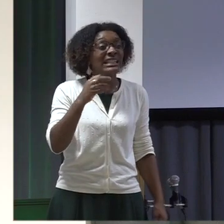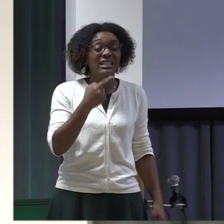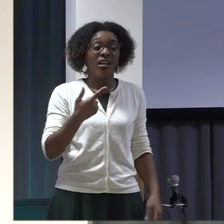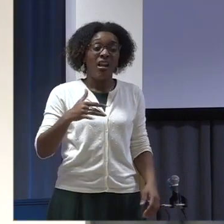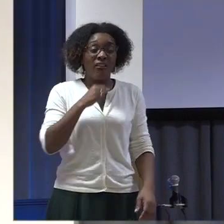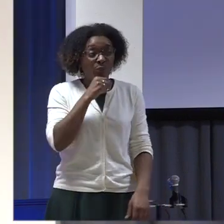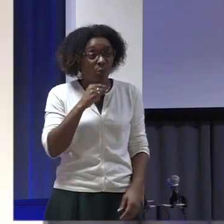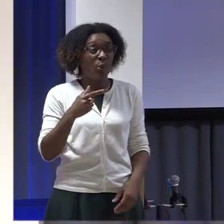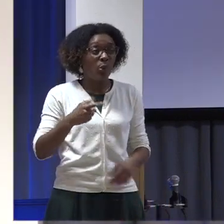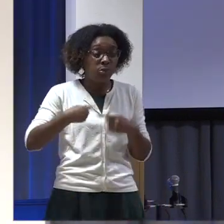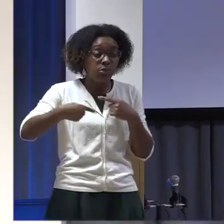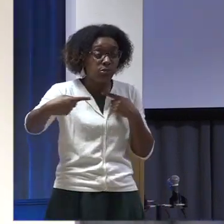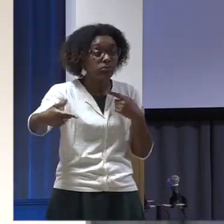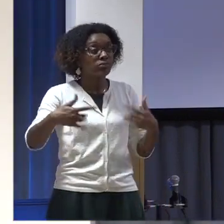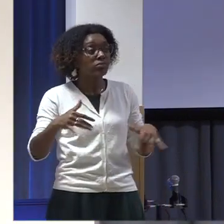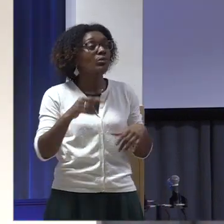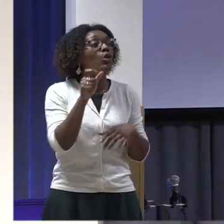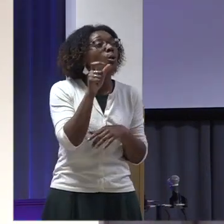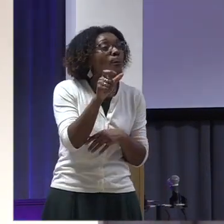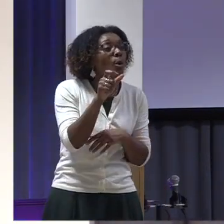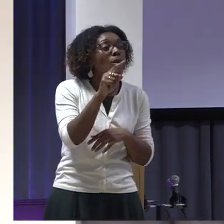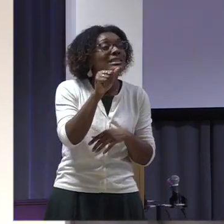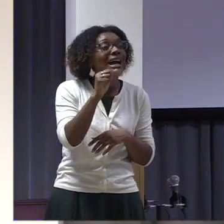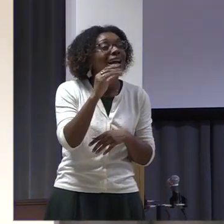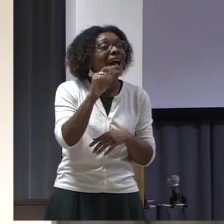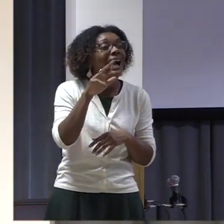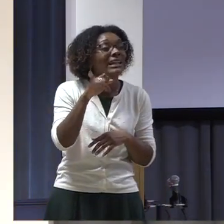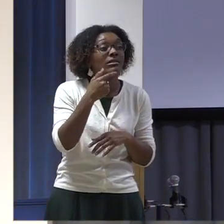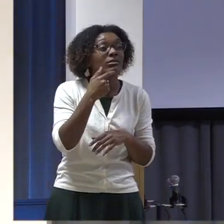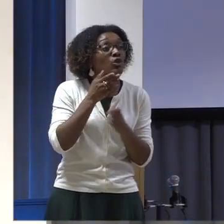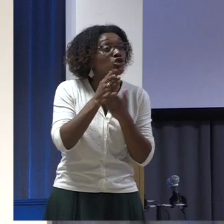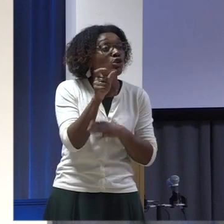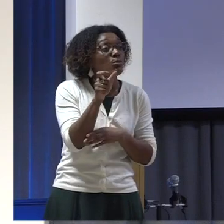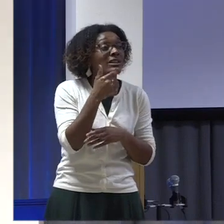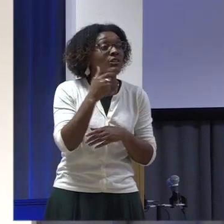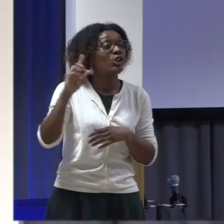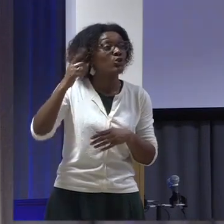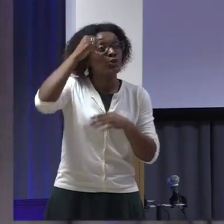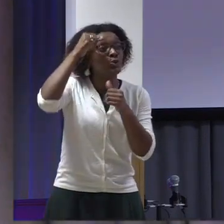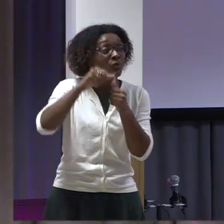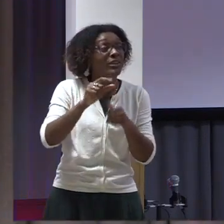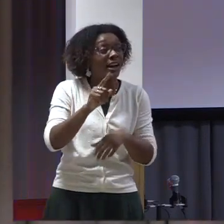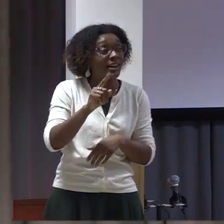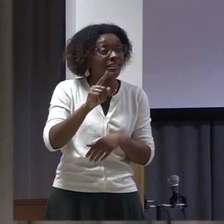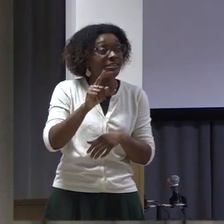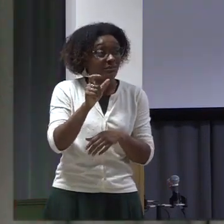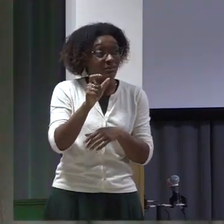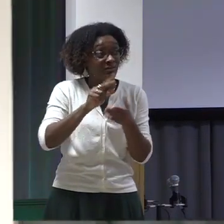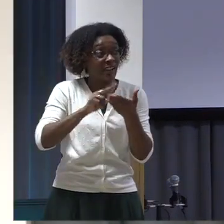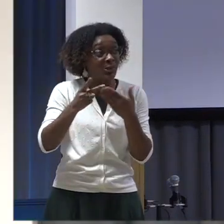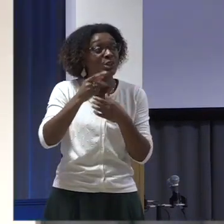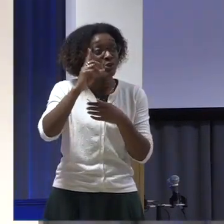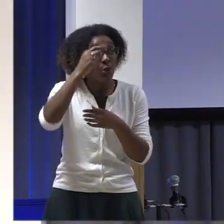et d'ailleurs le terme et à caresser que dieu se souvient c'est ça le sens la signification de son nom elle a vu le déclare malgré